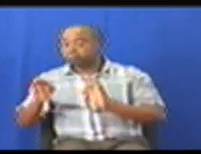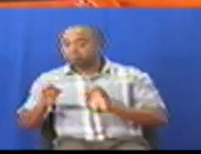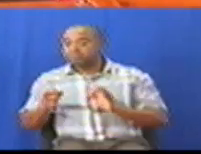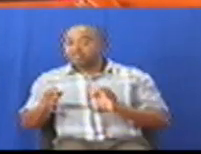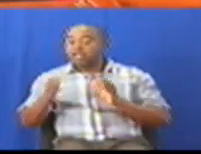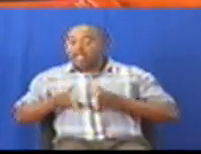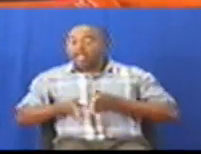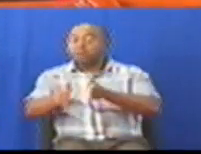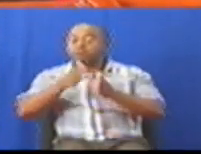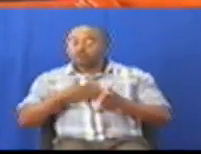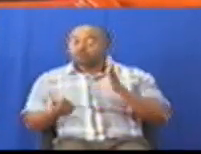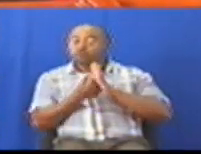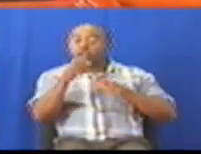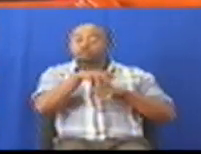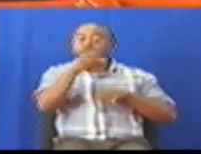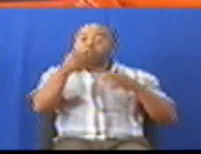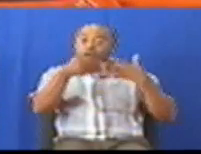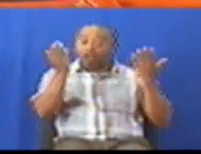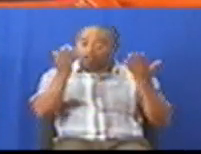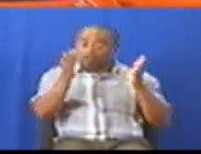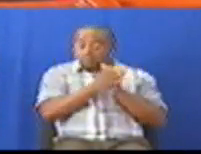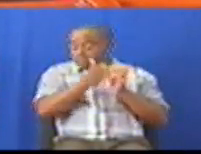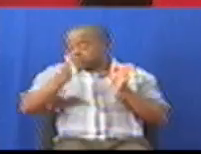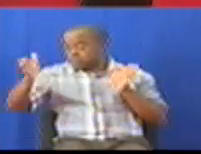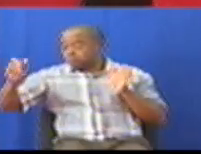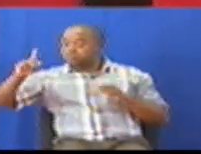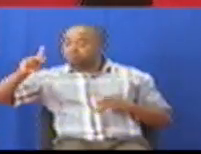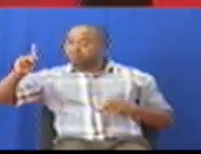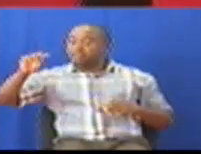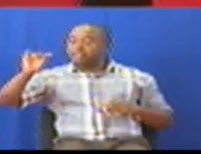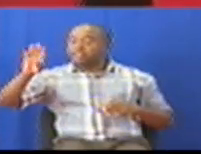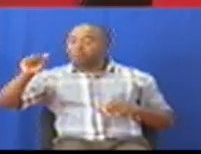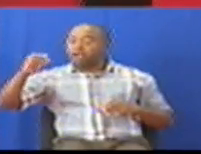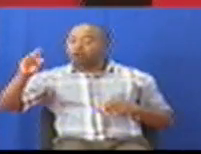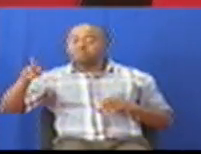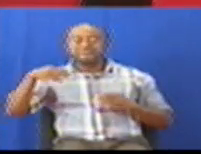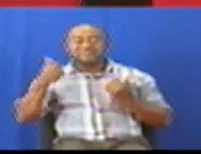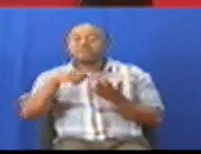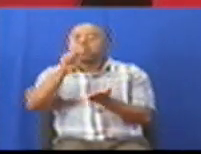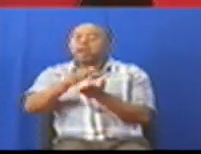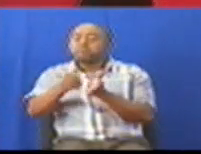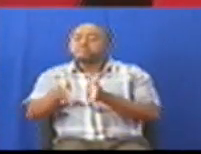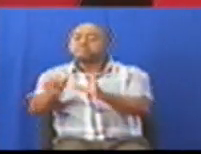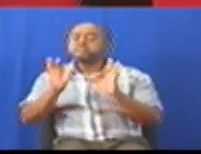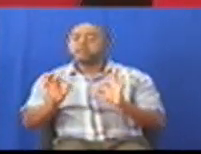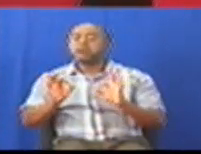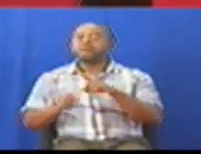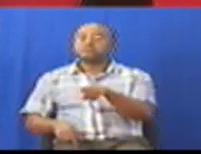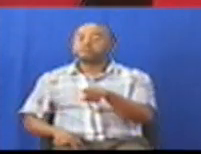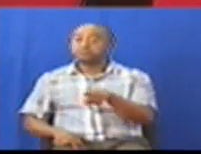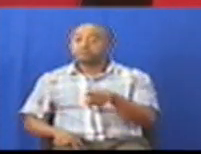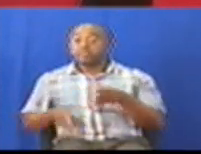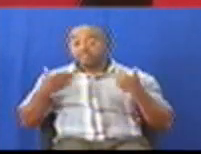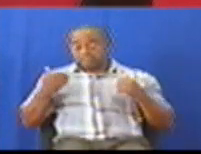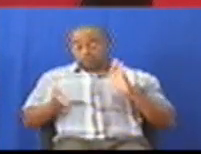yetu ya kutoka Sumbawanga kwenda Kanazi kwenda Kibaoni imekwisha ya lami. Tunamaliza hivi shule yetu, tumeanza shule